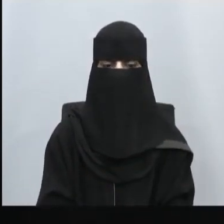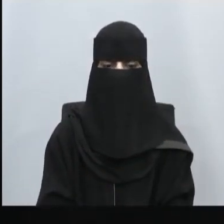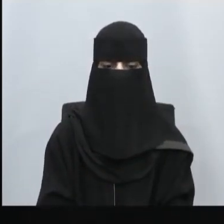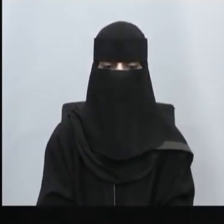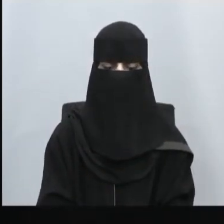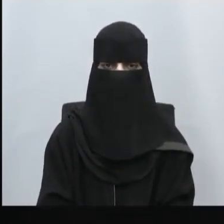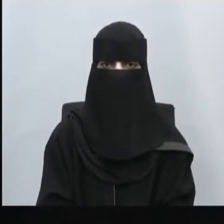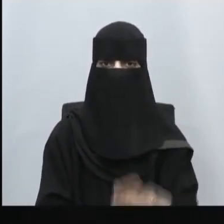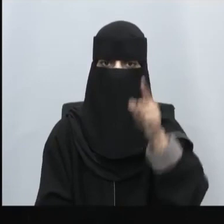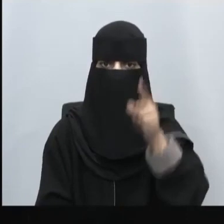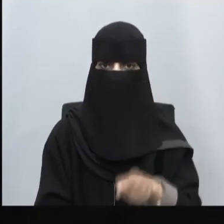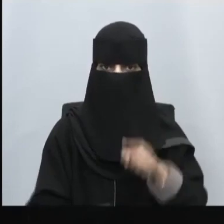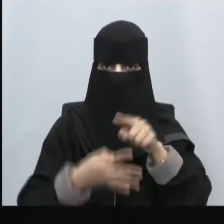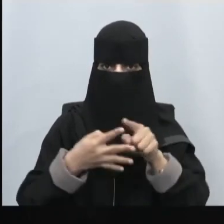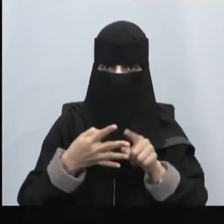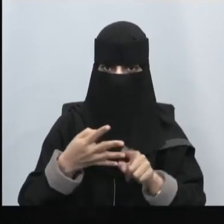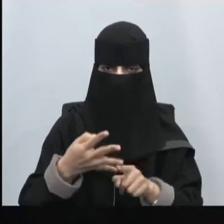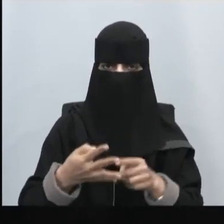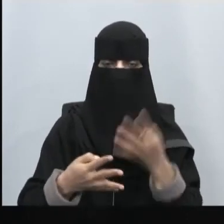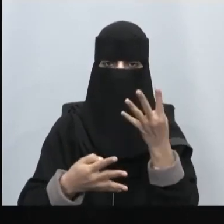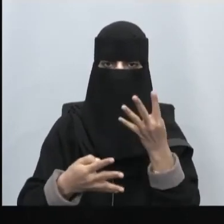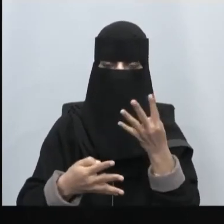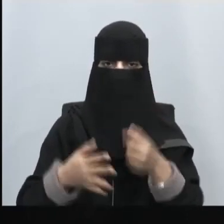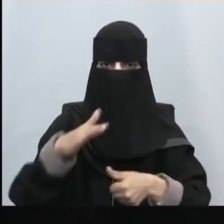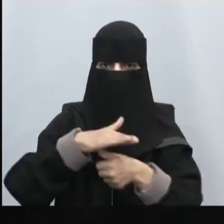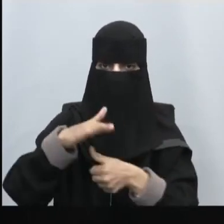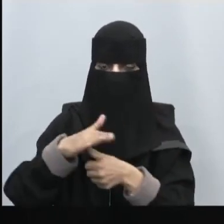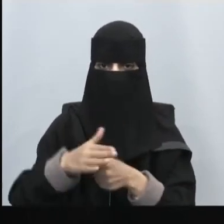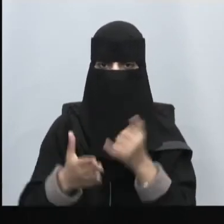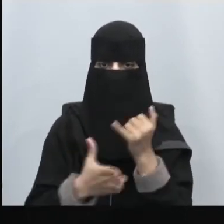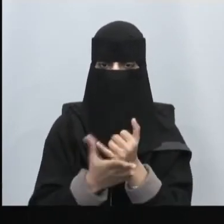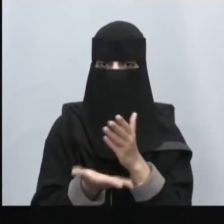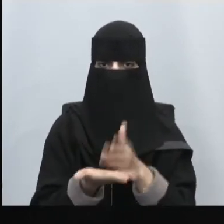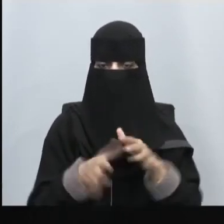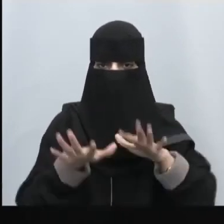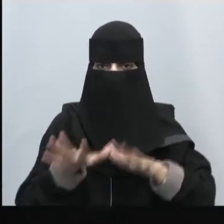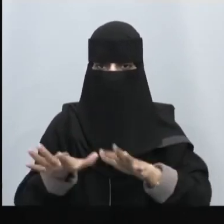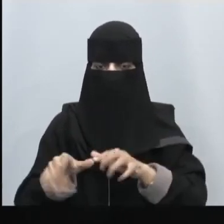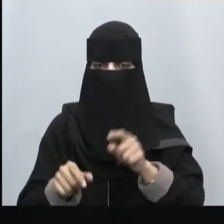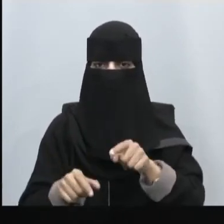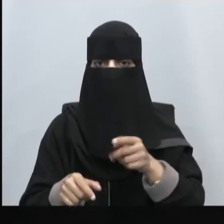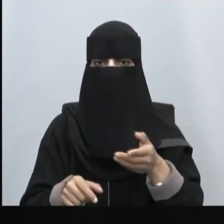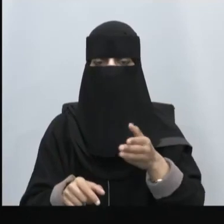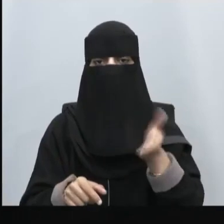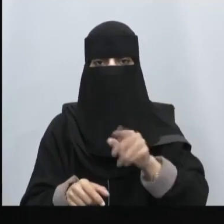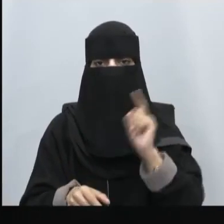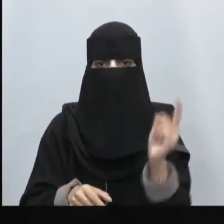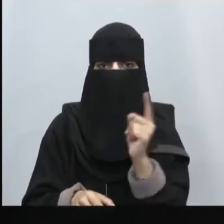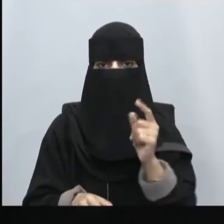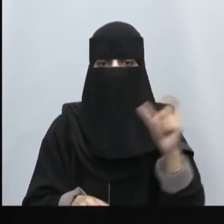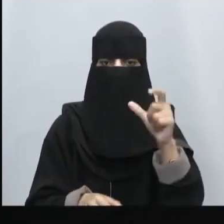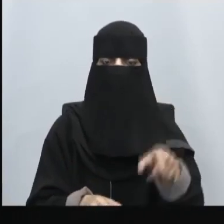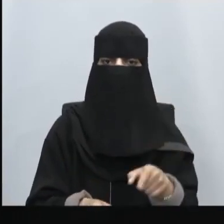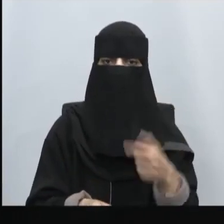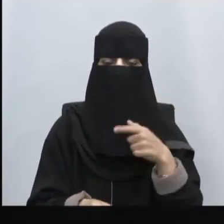لدينا الان اربعه اسباب رئيسيه للحملات الصليبيه على العالم الاسلامي وبذلك